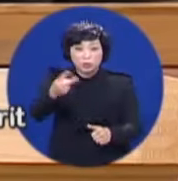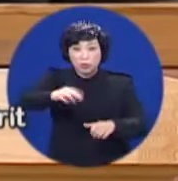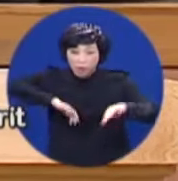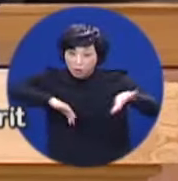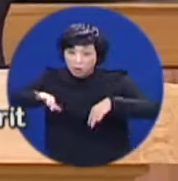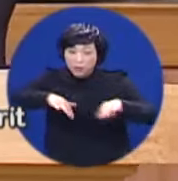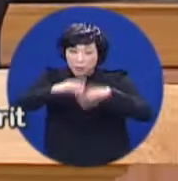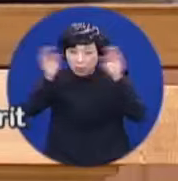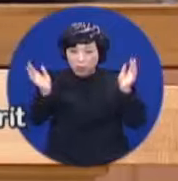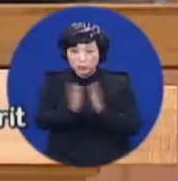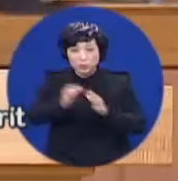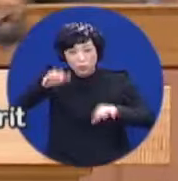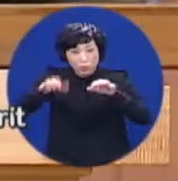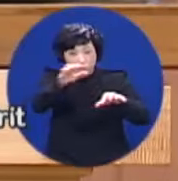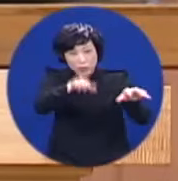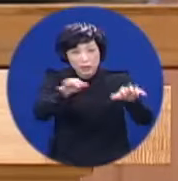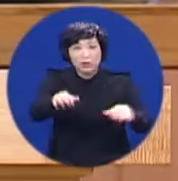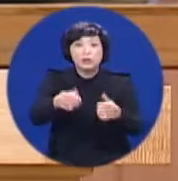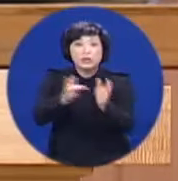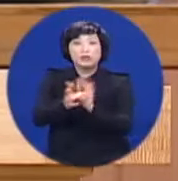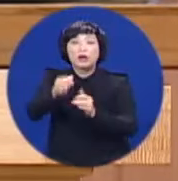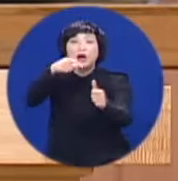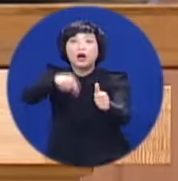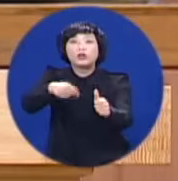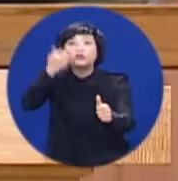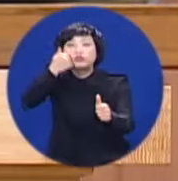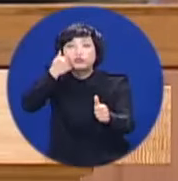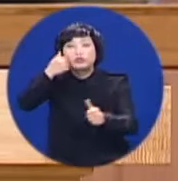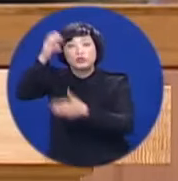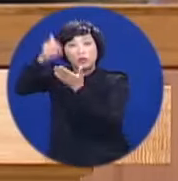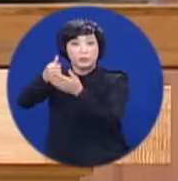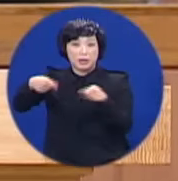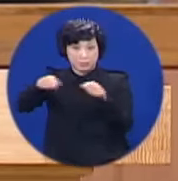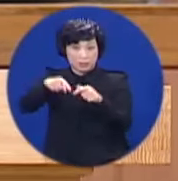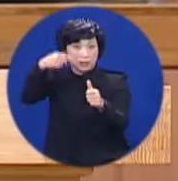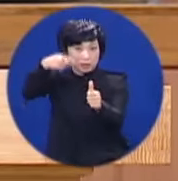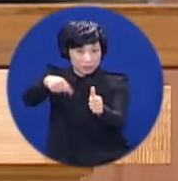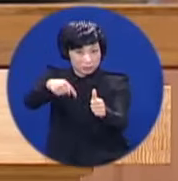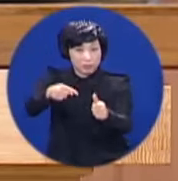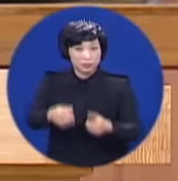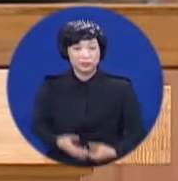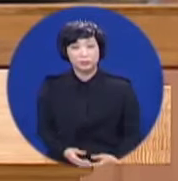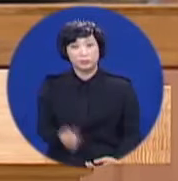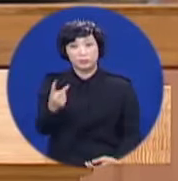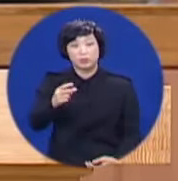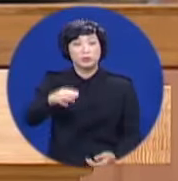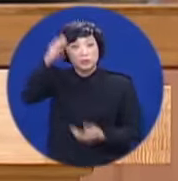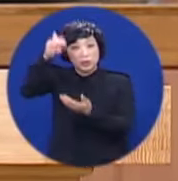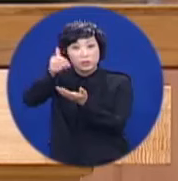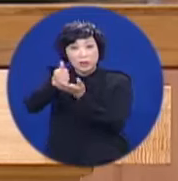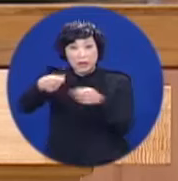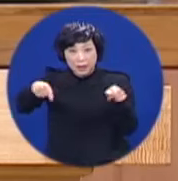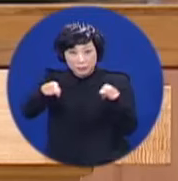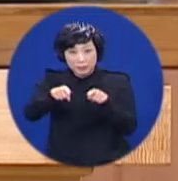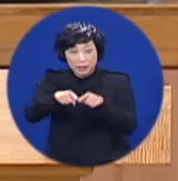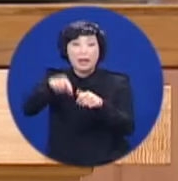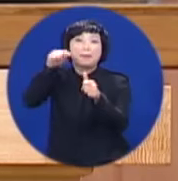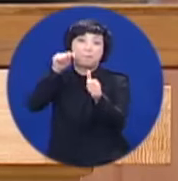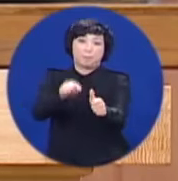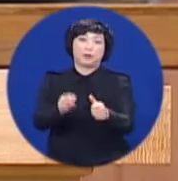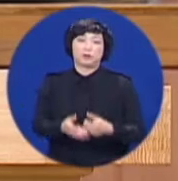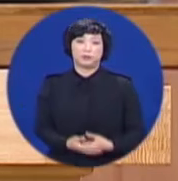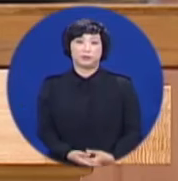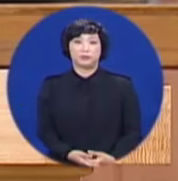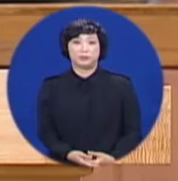거리와 모든 곳에서 가르친 것이 성령으로 가르치고 또 성령으로 명하시고